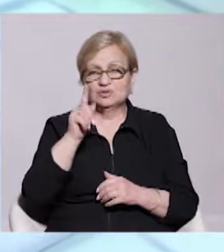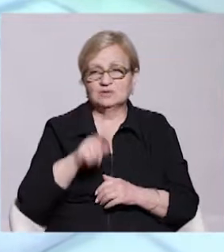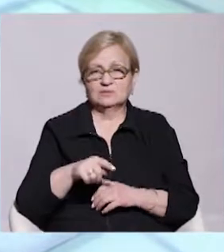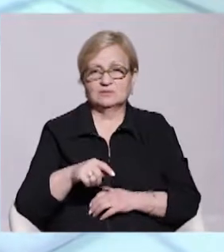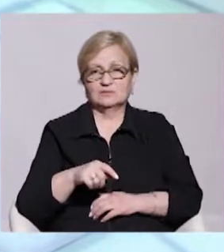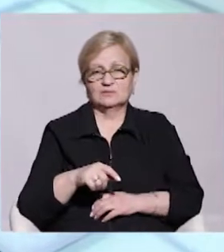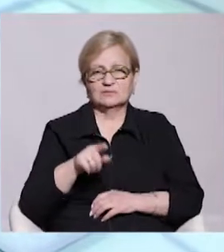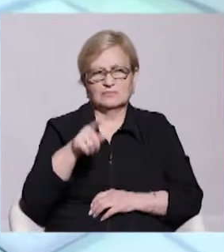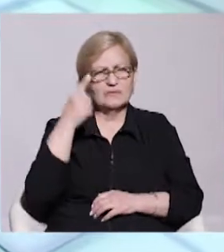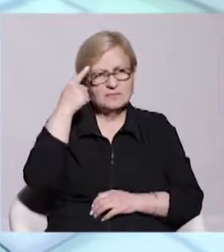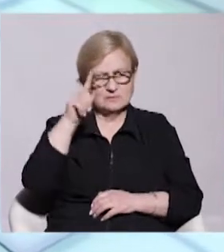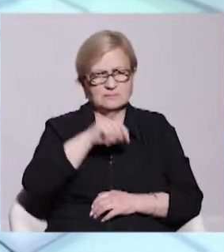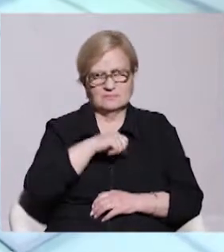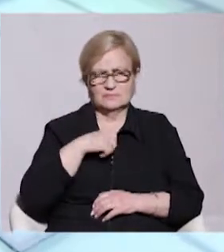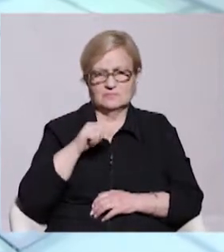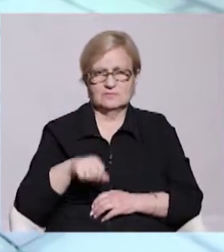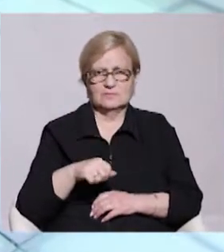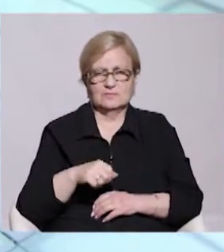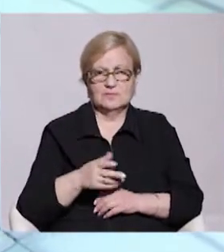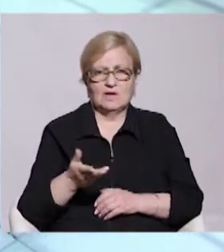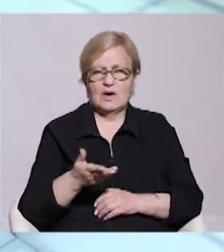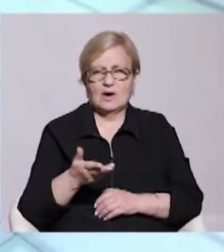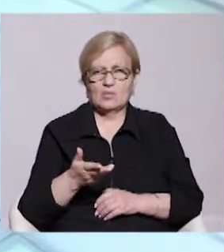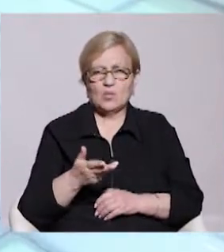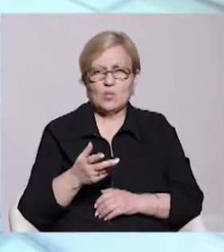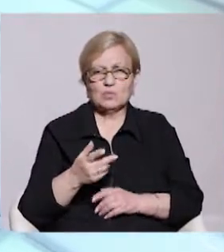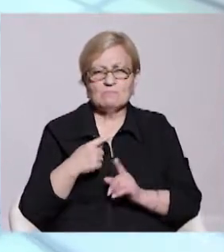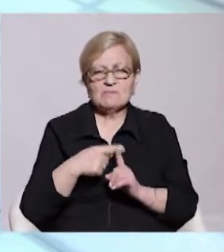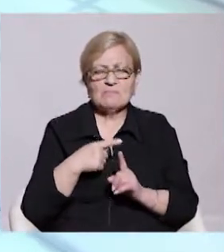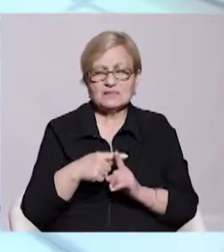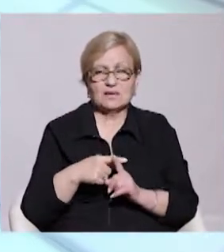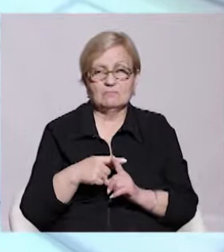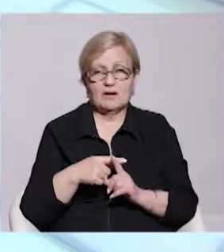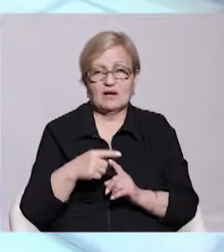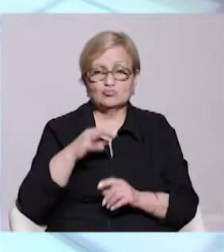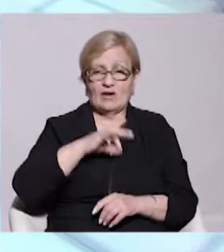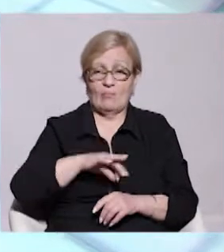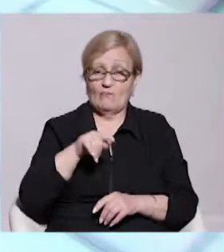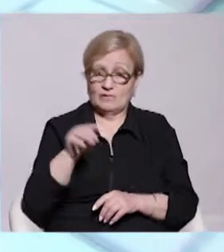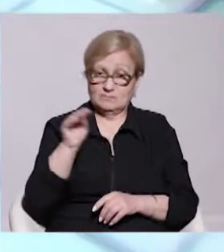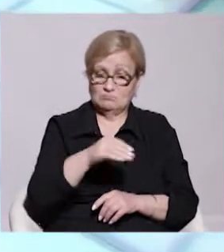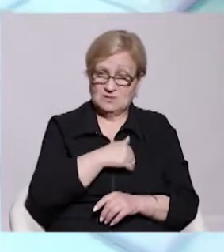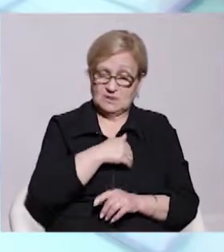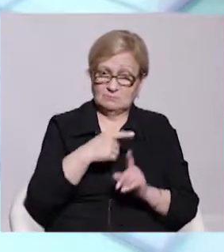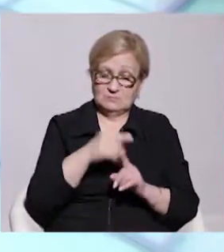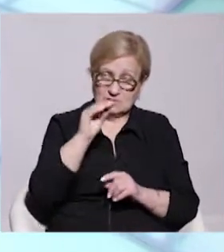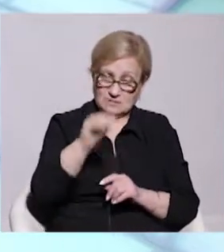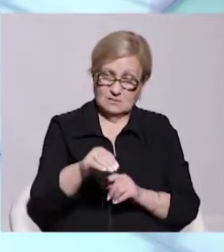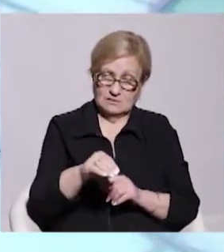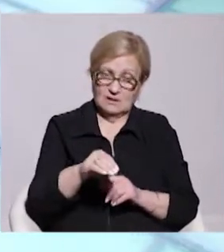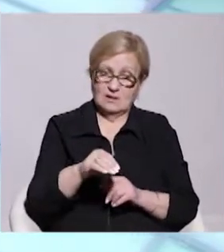მე ვერსია გააქვთ თქვენს, რომ ამოიხსნას ეს მიმატებით. ანუ პასუხი გავცეთ ისე, რომ